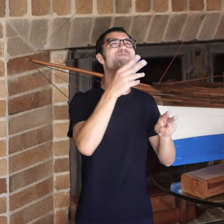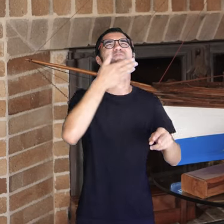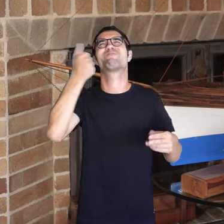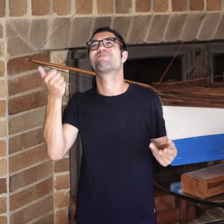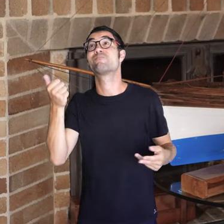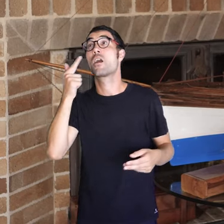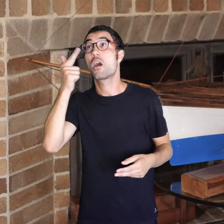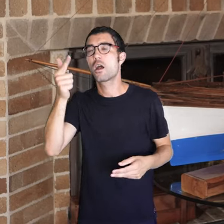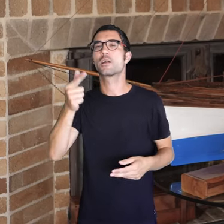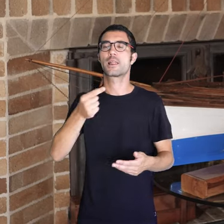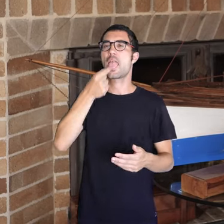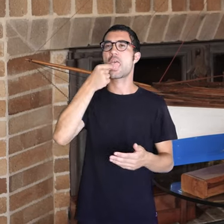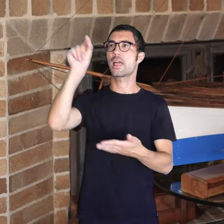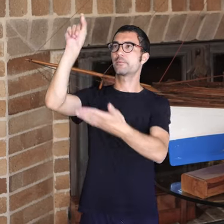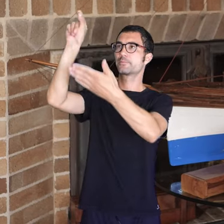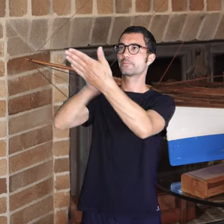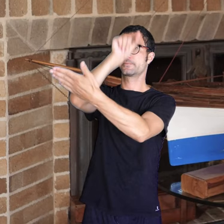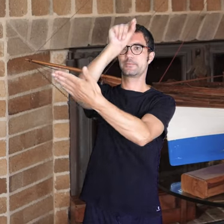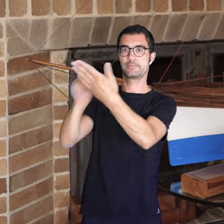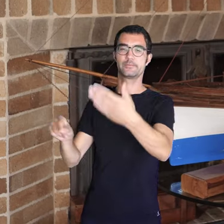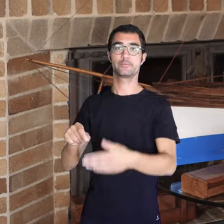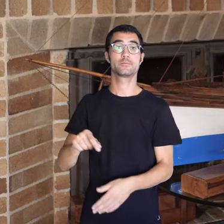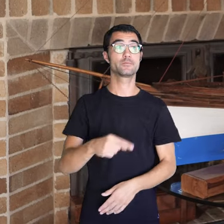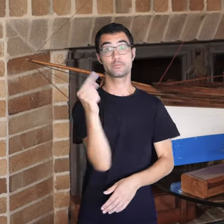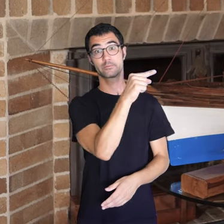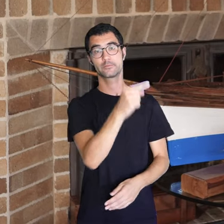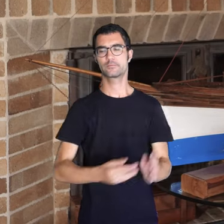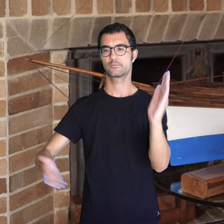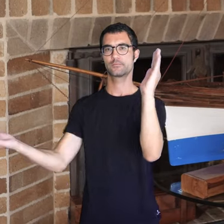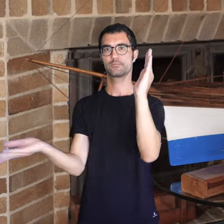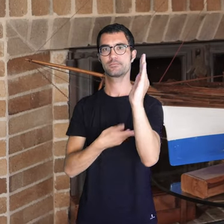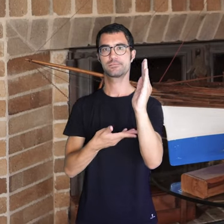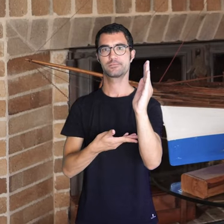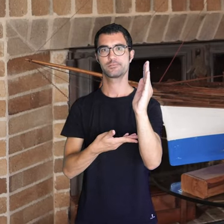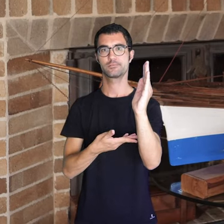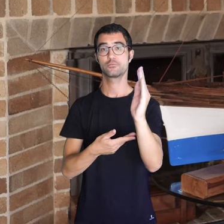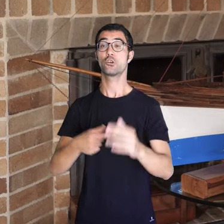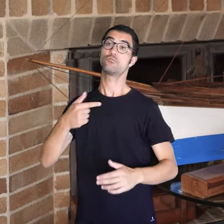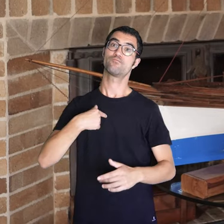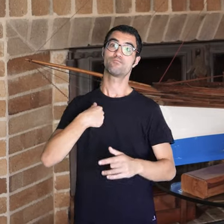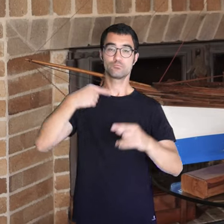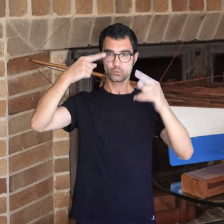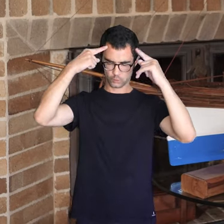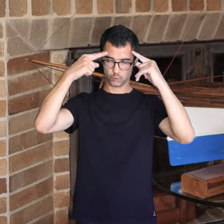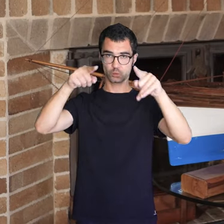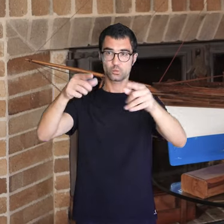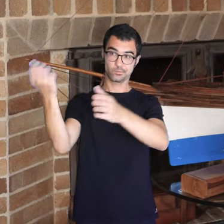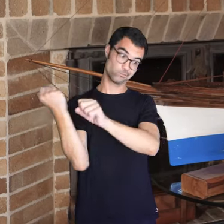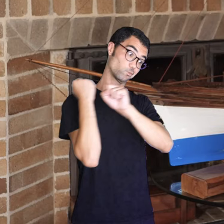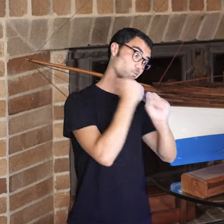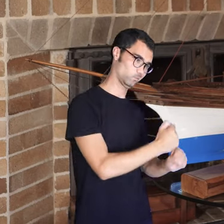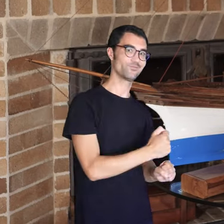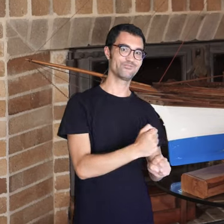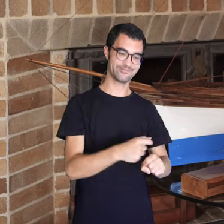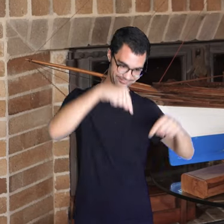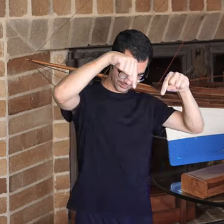I una vegada marcats aquests arbres, pues, els atataven, els havies de transportar d'una manera